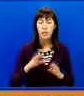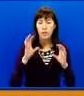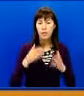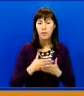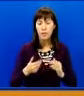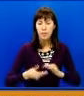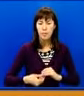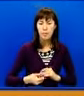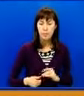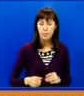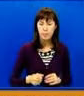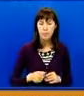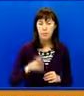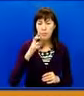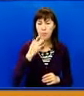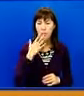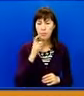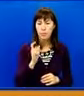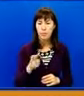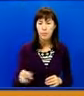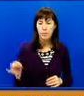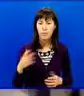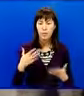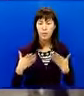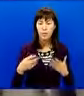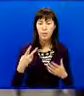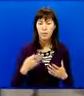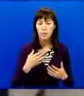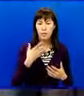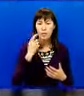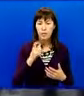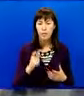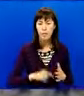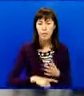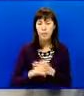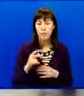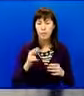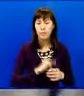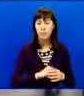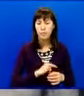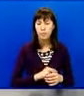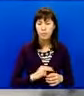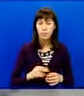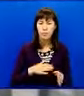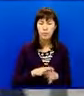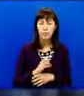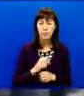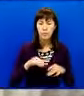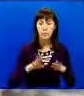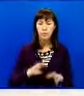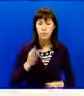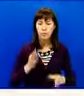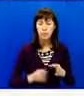незаконное привлечение иностранной рабочей силы. Также в отношении 2 иностранцев возбуждены уголовные дела за невыполнение решения